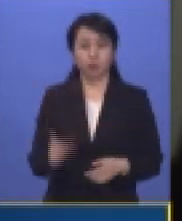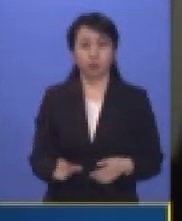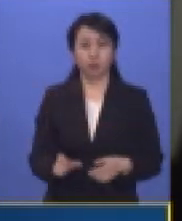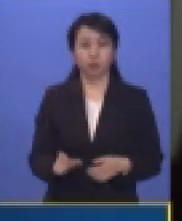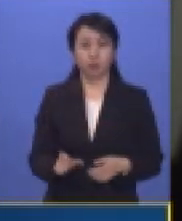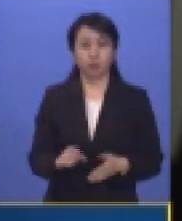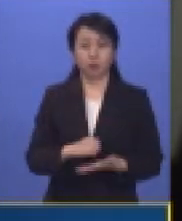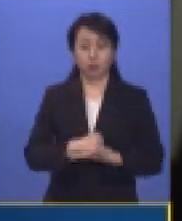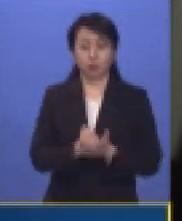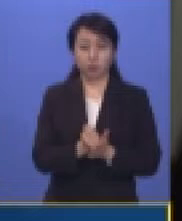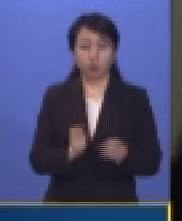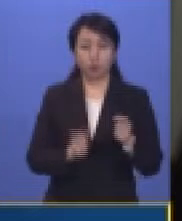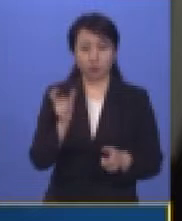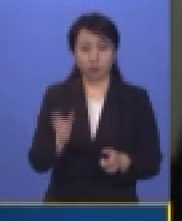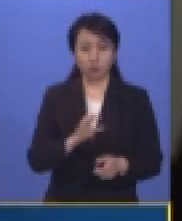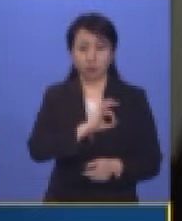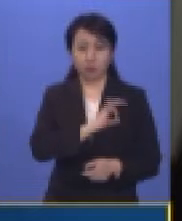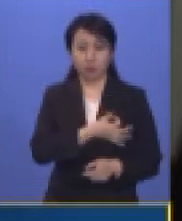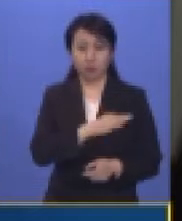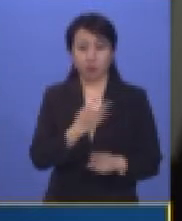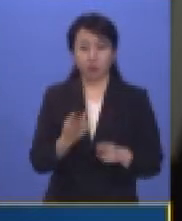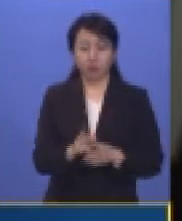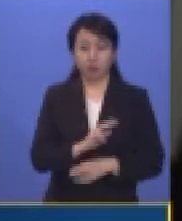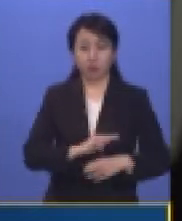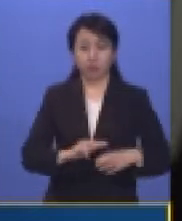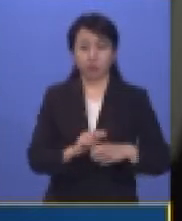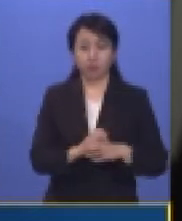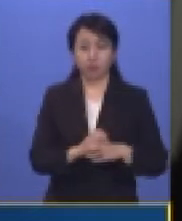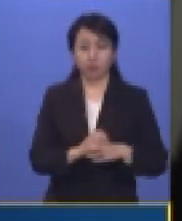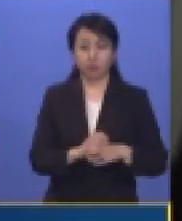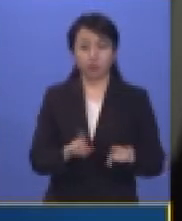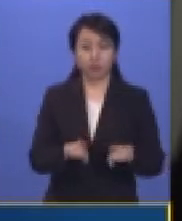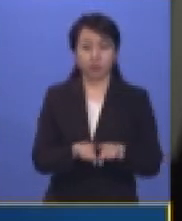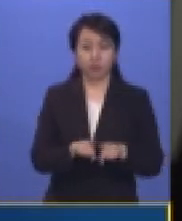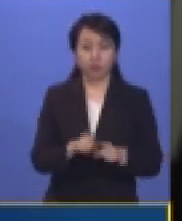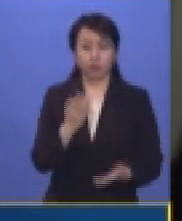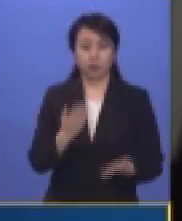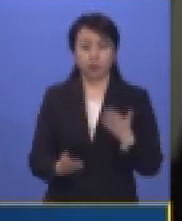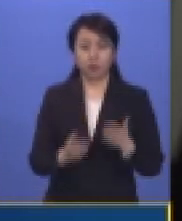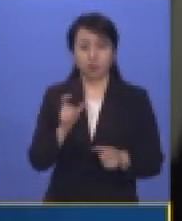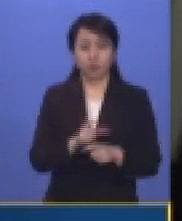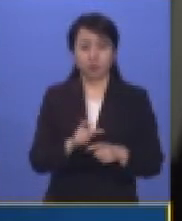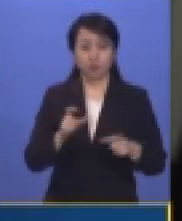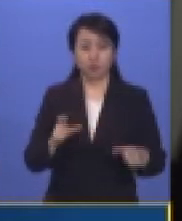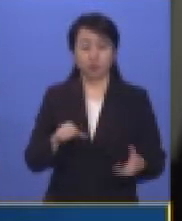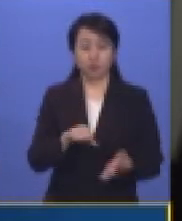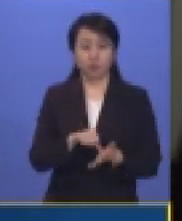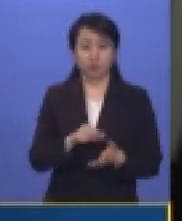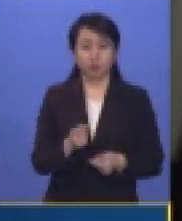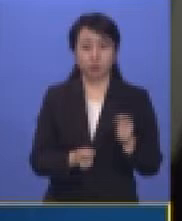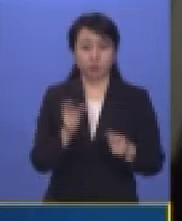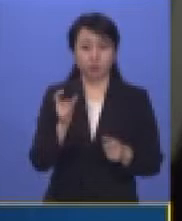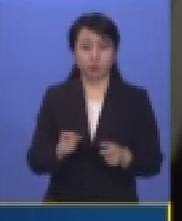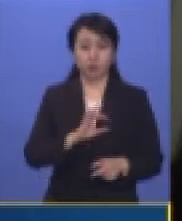являющееся учредителем или руководителем юридического лица, бездействующих юридических лиц, а также если физическое лицо, являющееся учредителем и